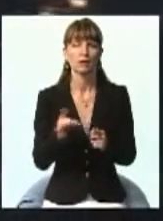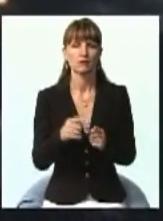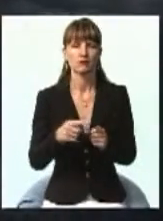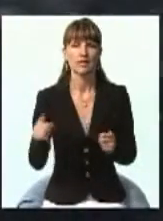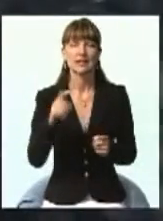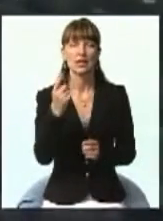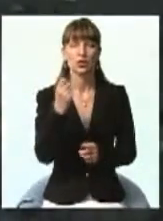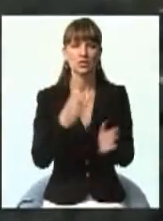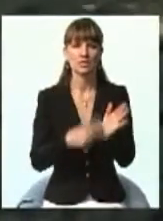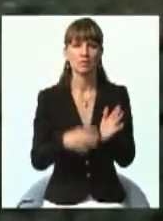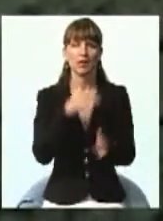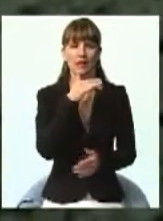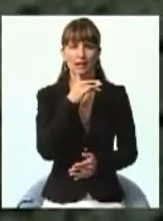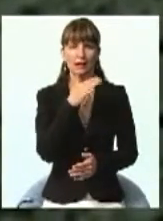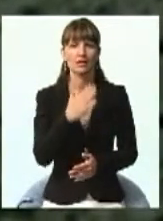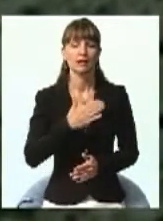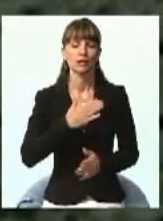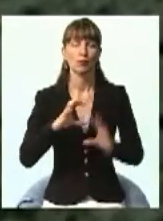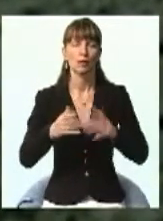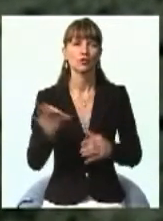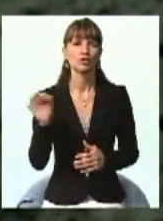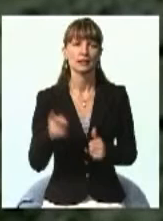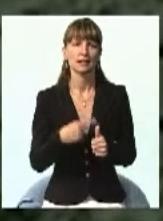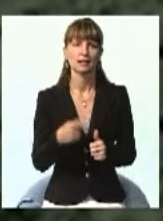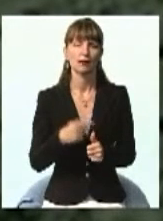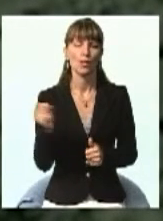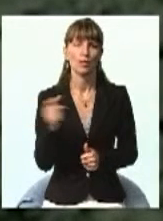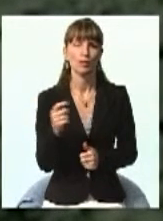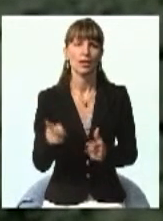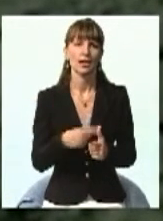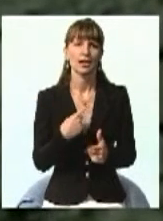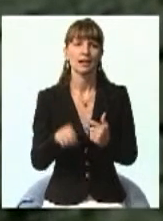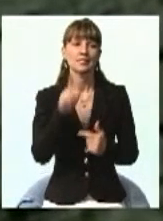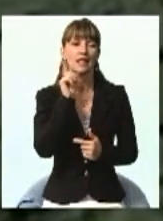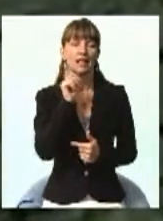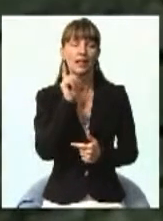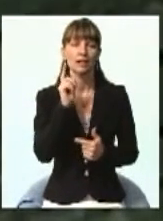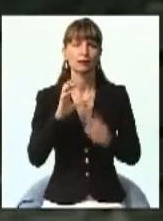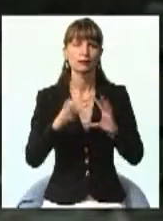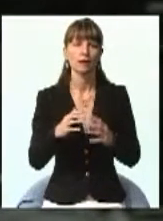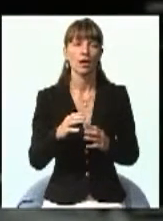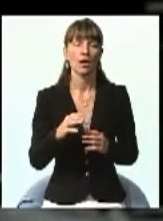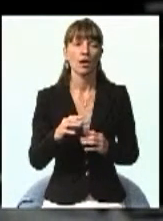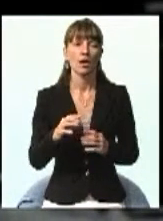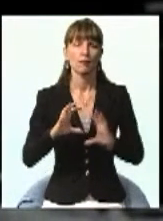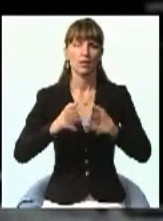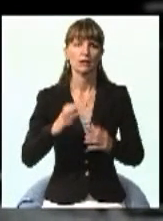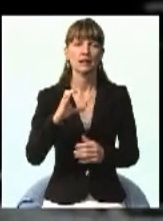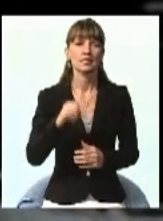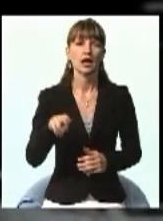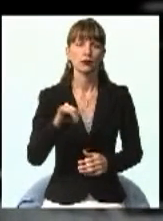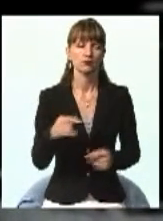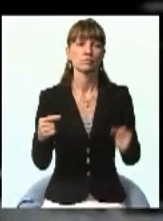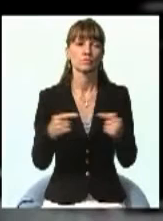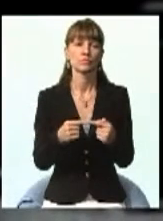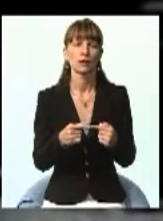за 170 років. Нашу планету часто називають блакитною або зеленою планетою садом. І не даремно, це